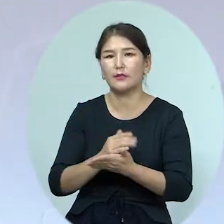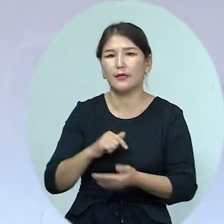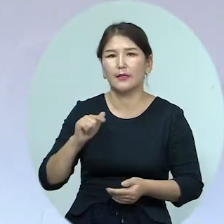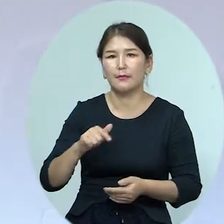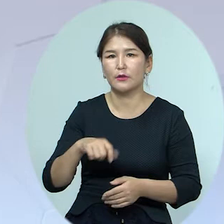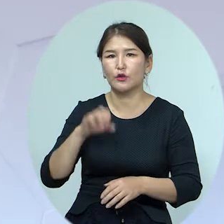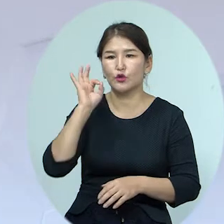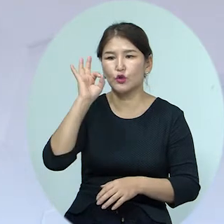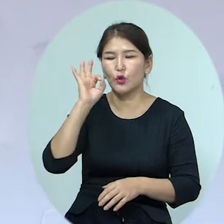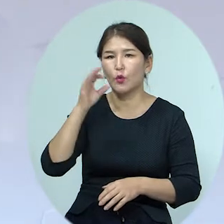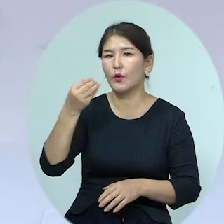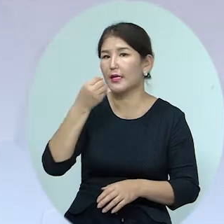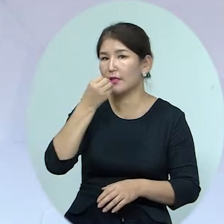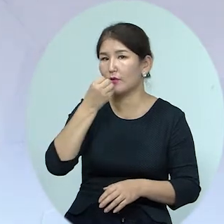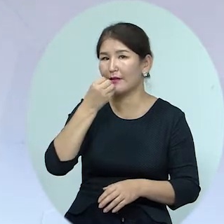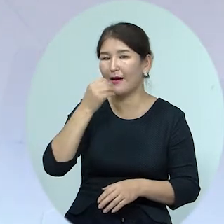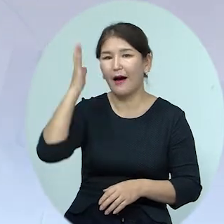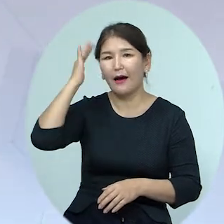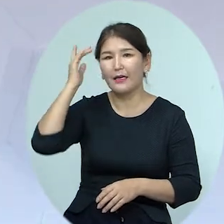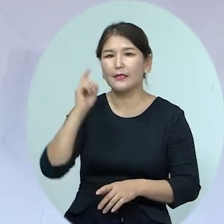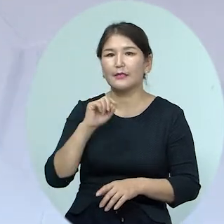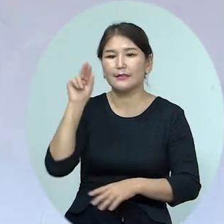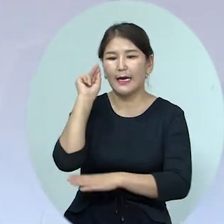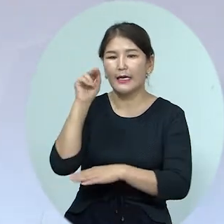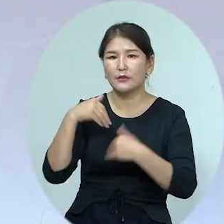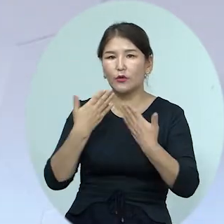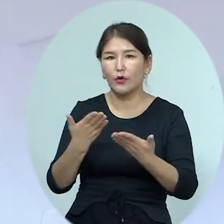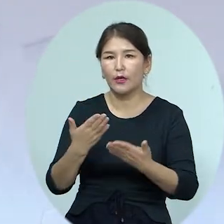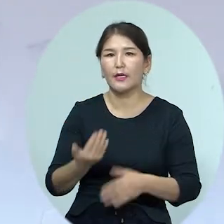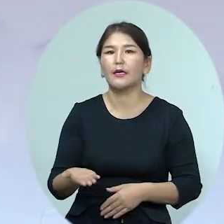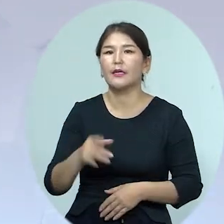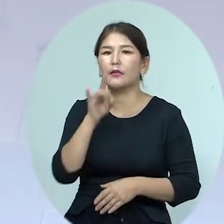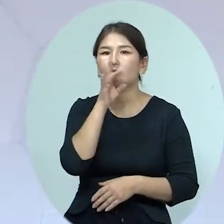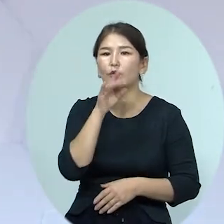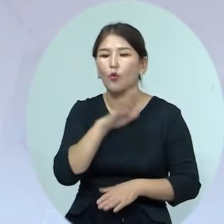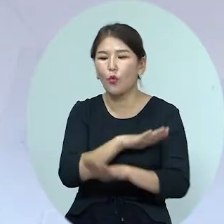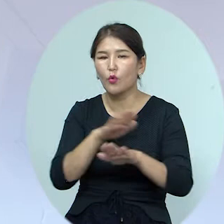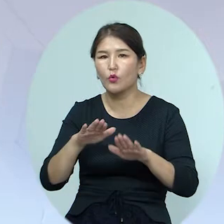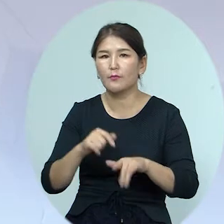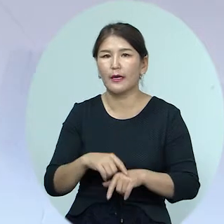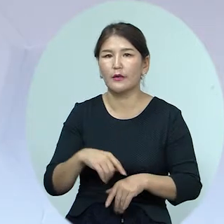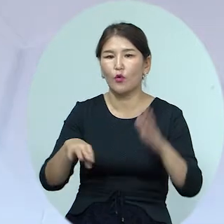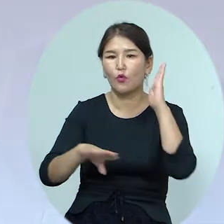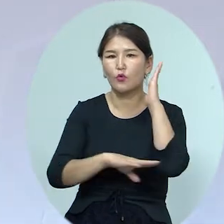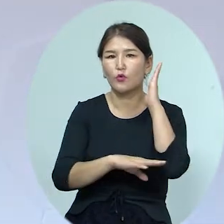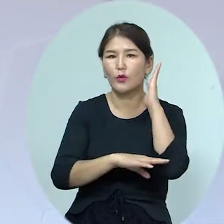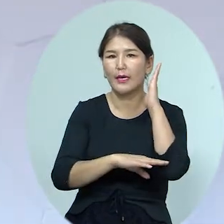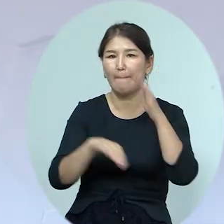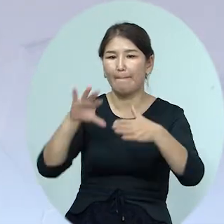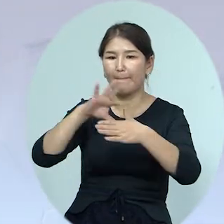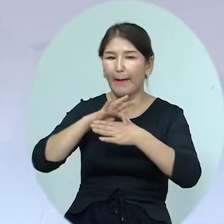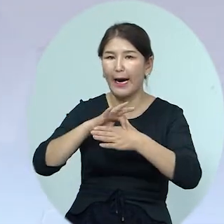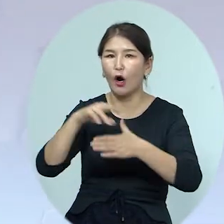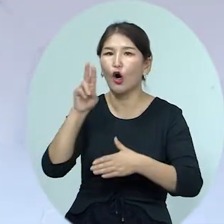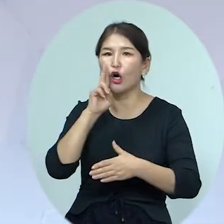зөв идүүлж сургах аргад бүгдээрээ өнөөдөр суралцъя. За ингэхийн тулд хүүхэд маань өдрийн үндсэн махан хоолнууд буюу